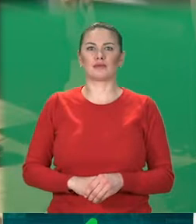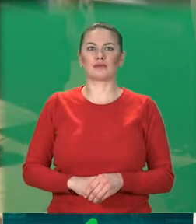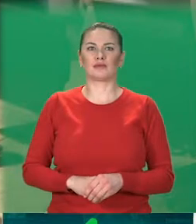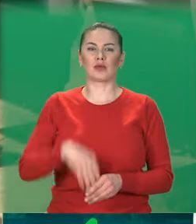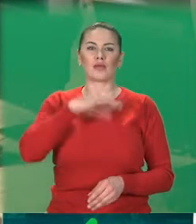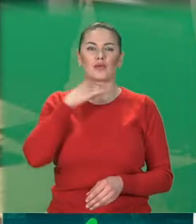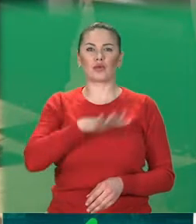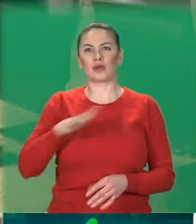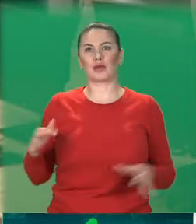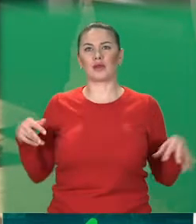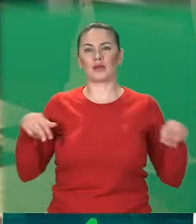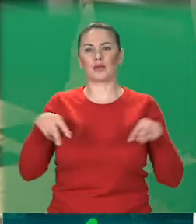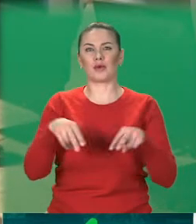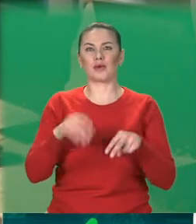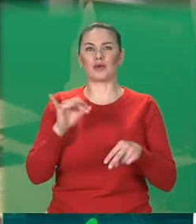они здесь занимаются